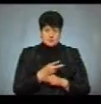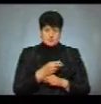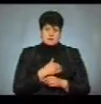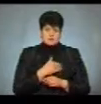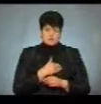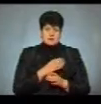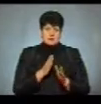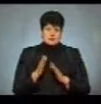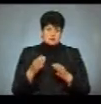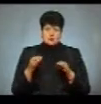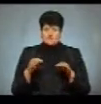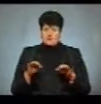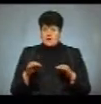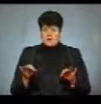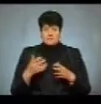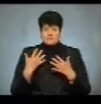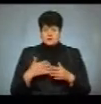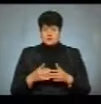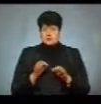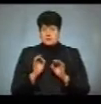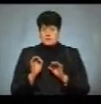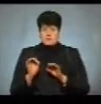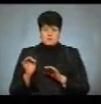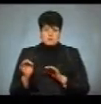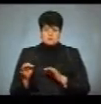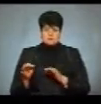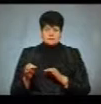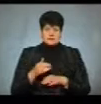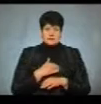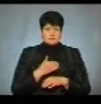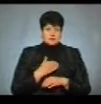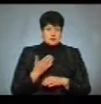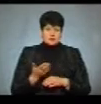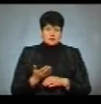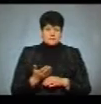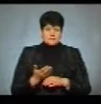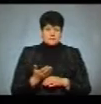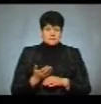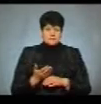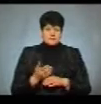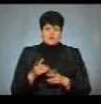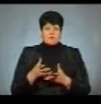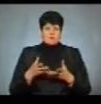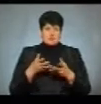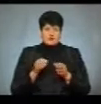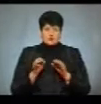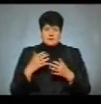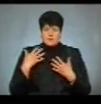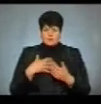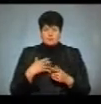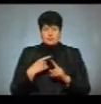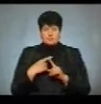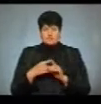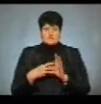температурний режим дозволяє вже досить нормально, температура, що впливає нормально на організм, плюс